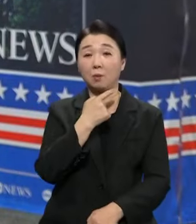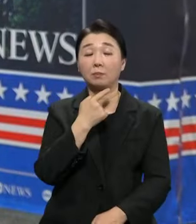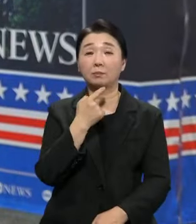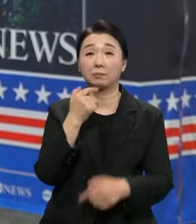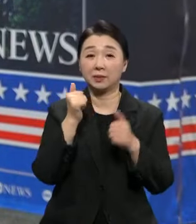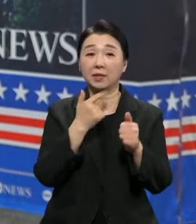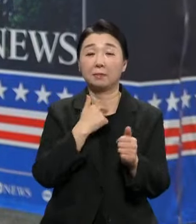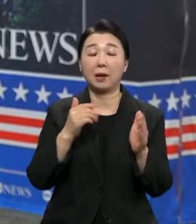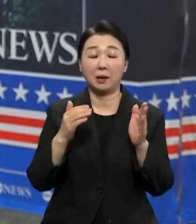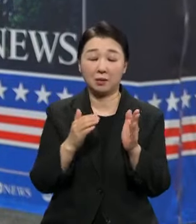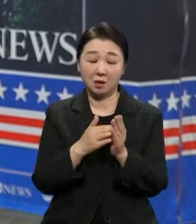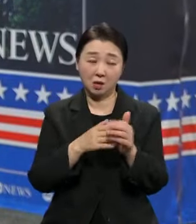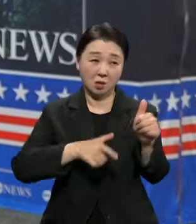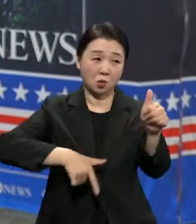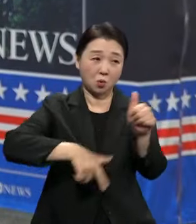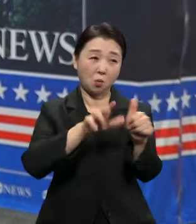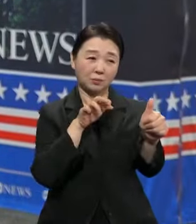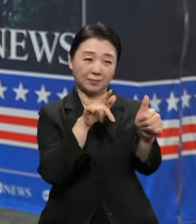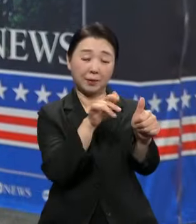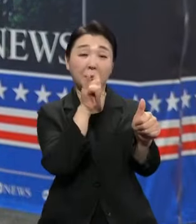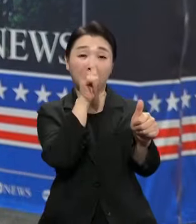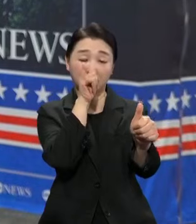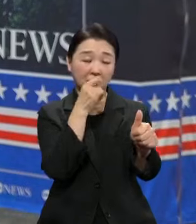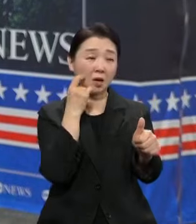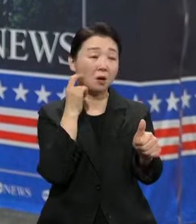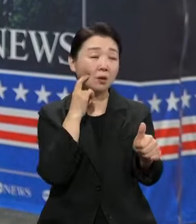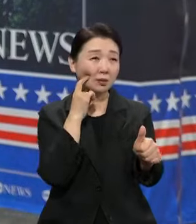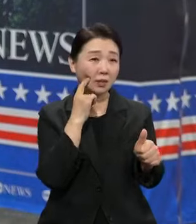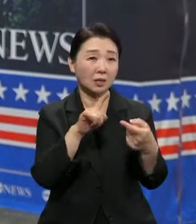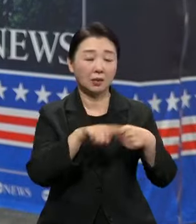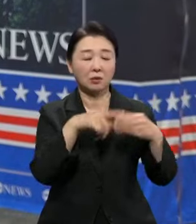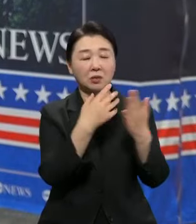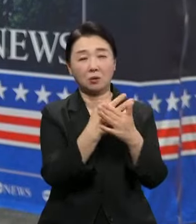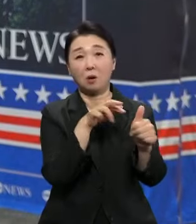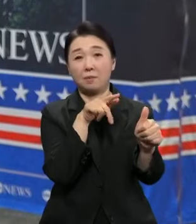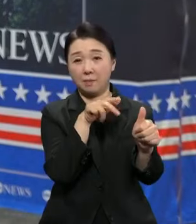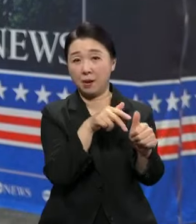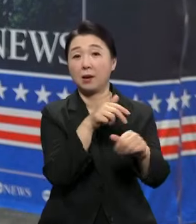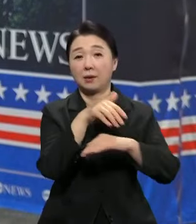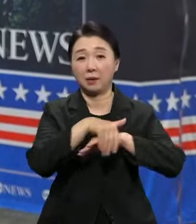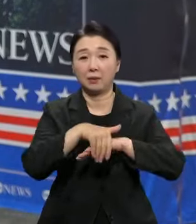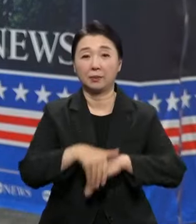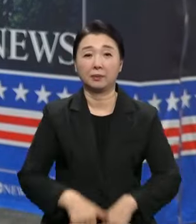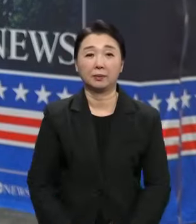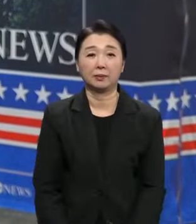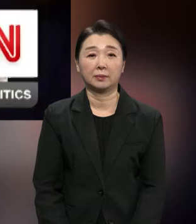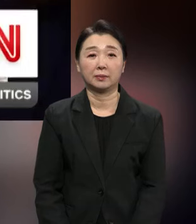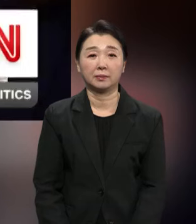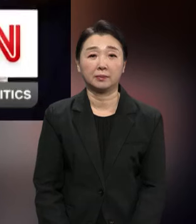특유의 공세적 발언으로 트럼프의 거짓 주장에 맞서겠다는 전략인데요. 직접 들어보시죠.